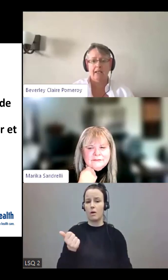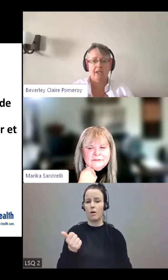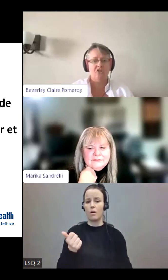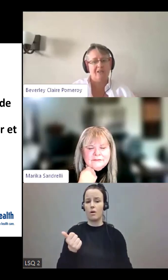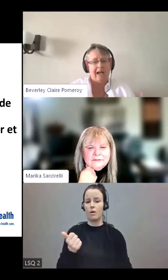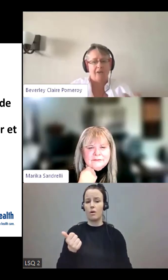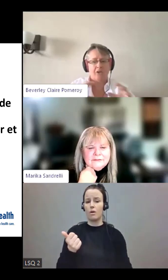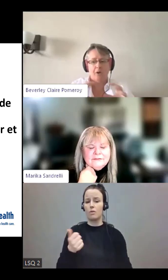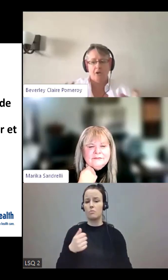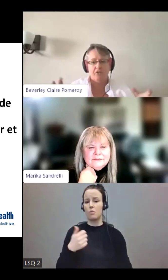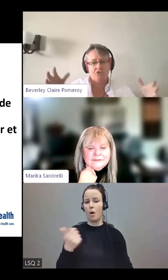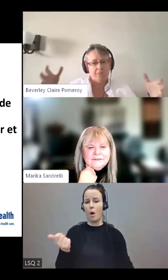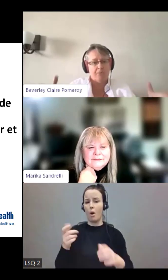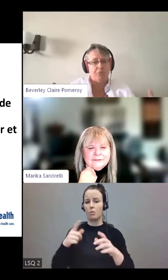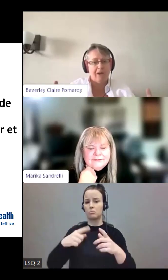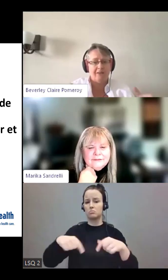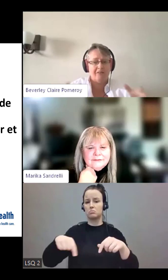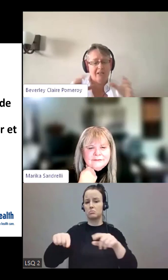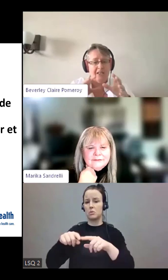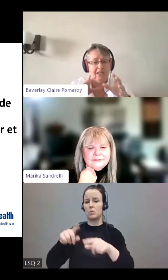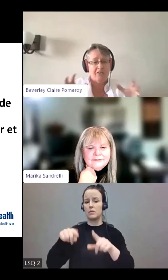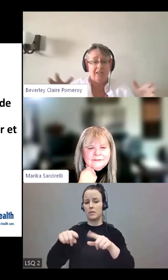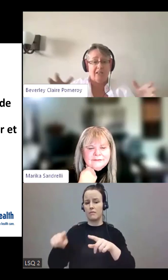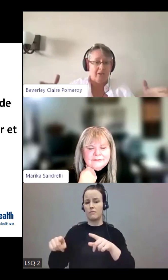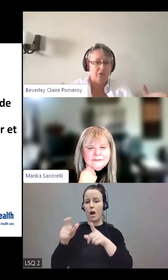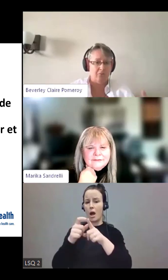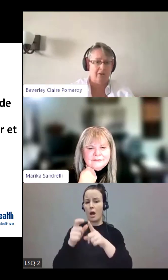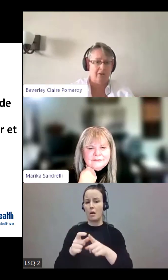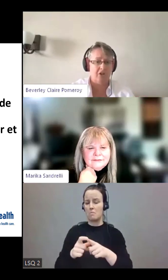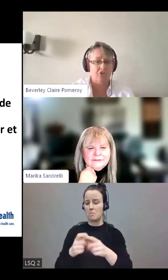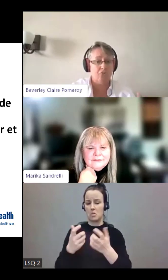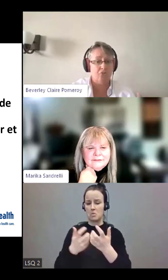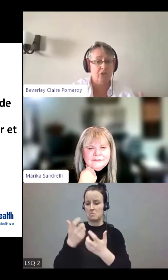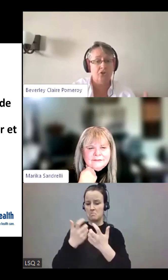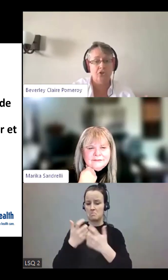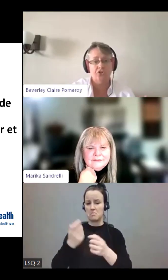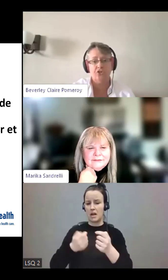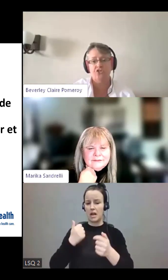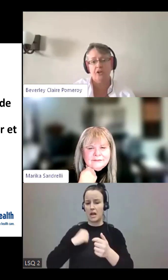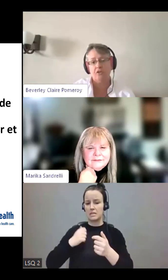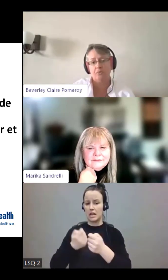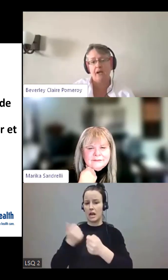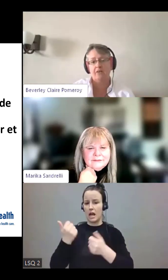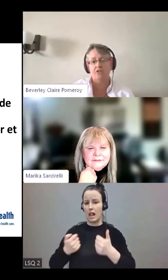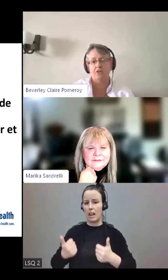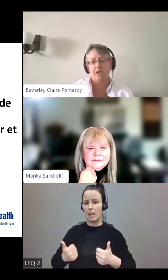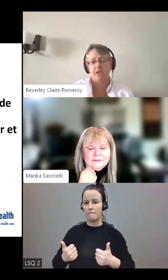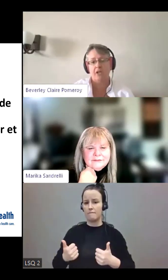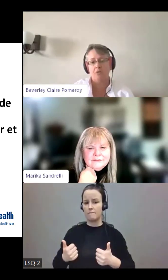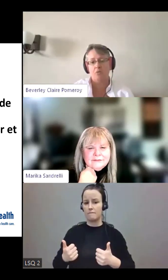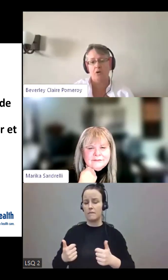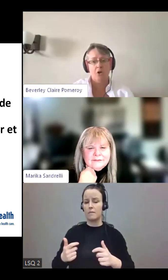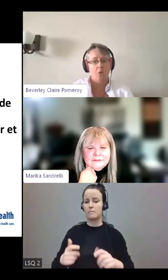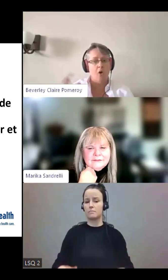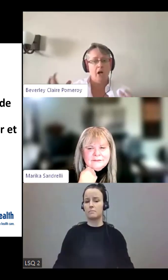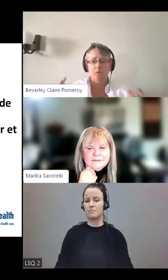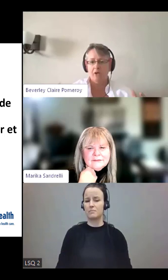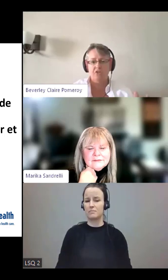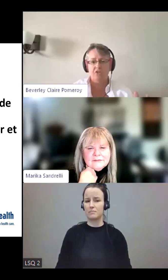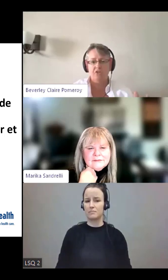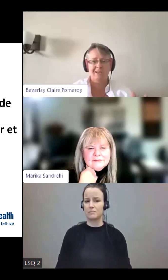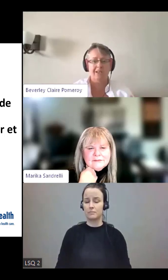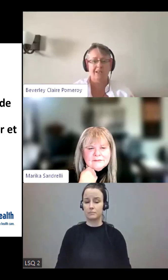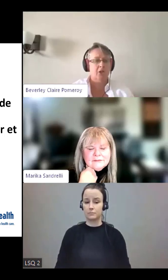Donc, une partie essentiellement il faut se souvenir que les mots sont importants. Je vous encourage à faire une visite de votre